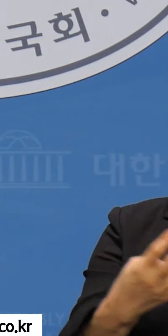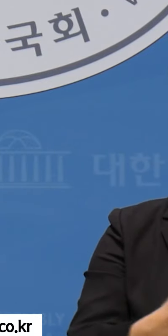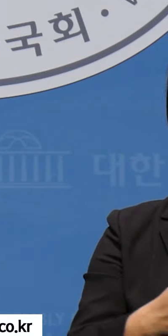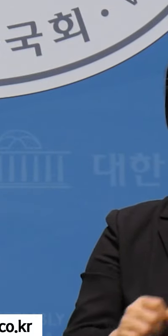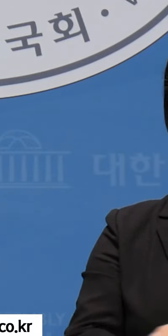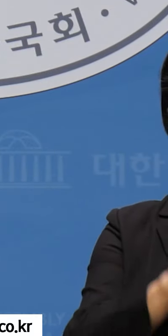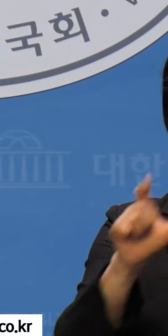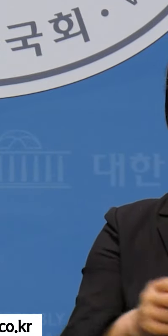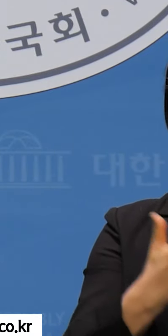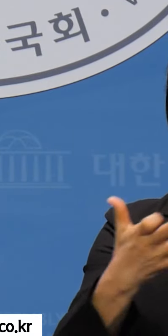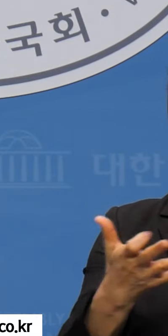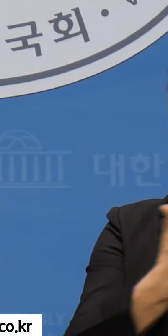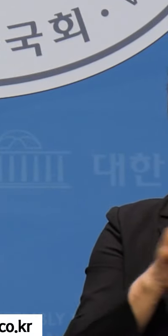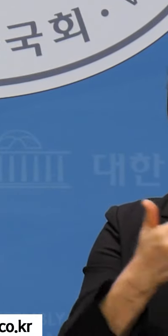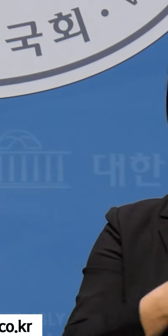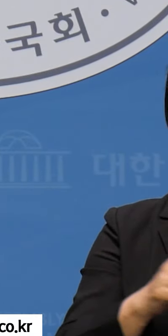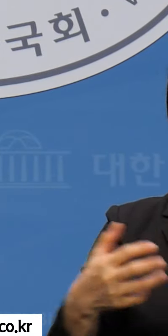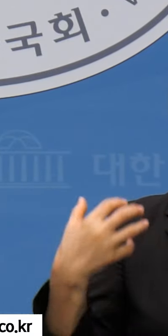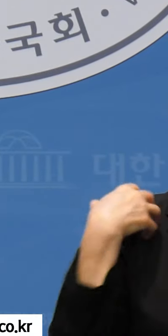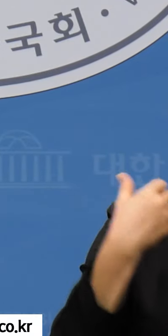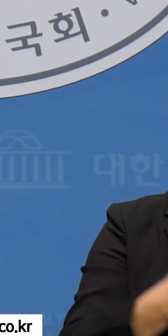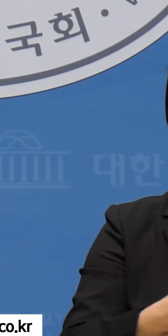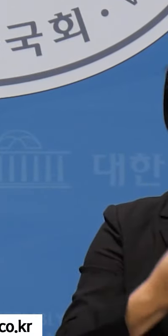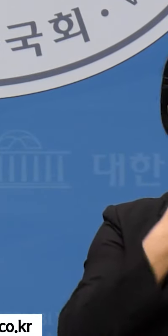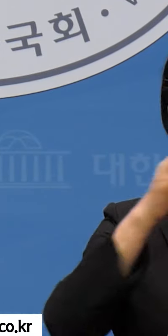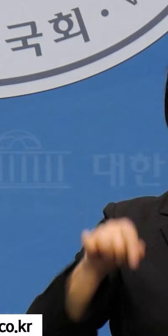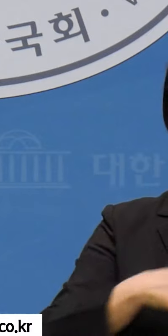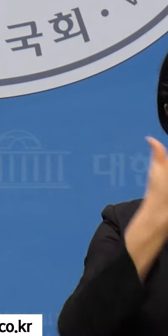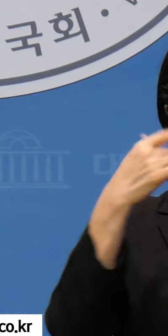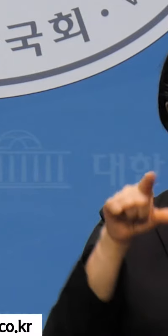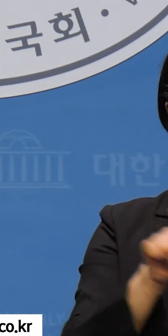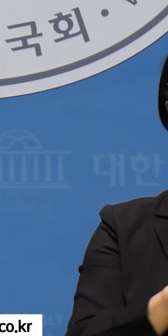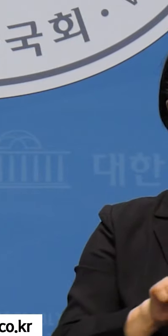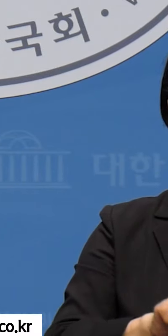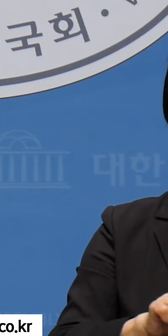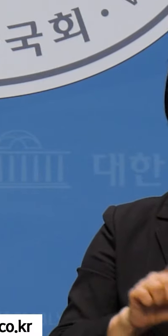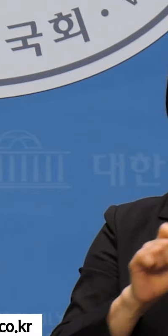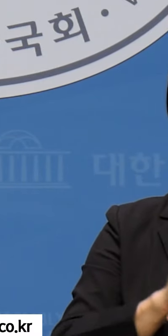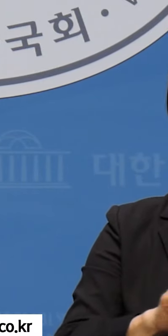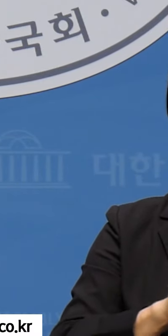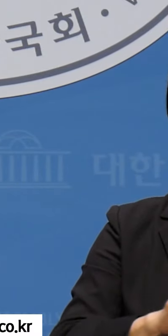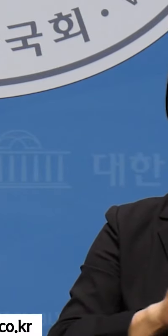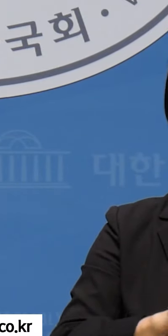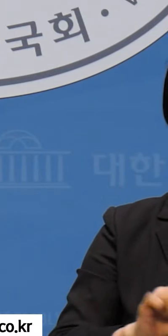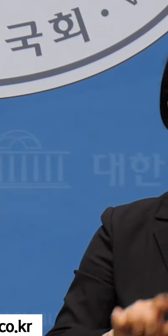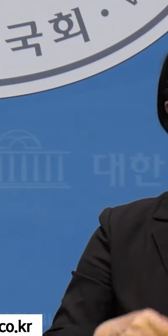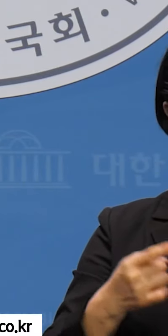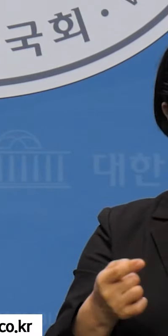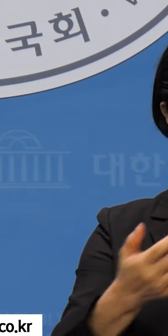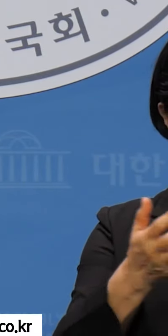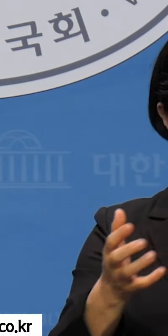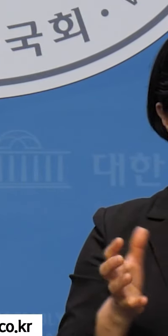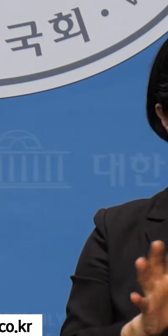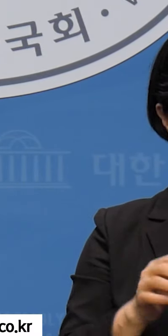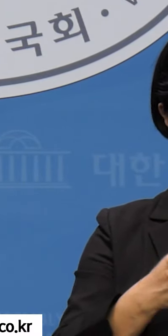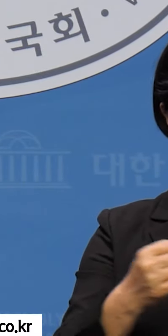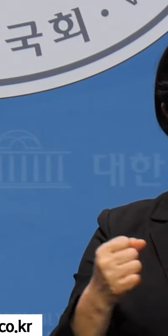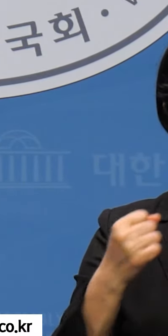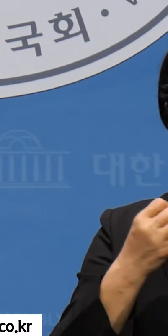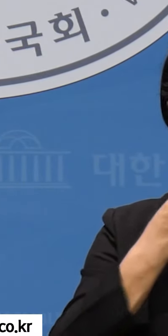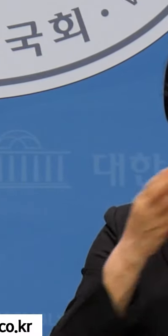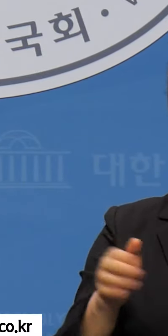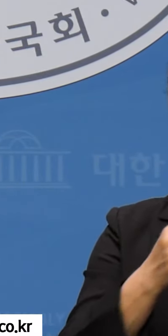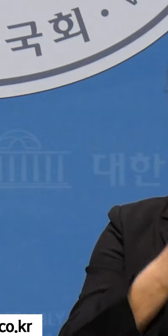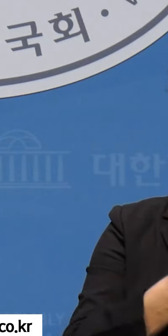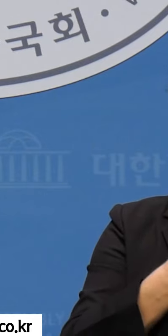2024년 2월 19일 주최 수도권 기독교 총연합회 수기총 참여단체 건강한 경기도